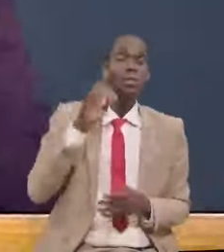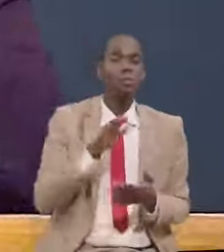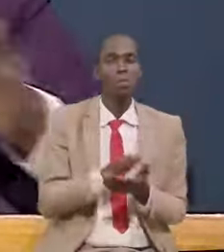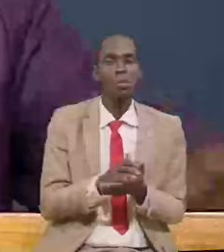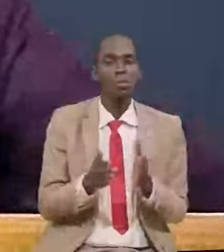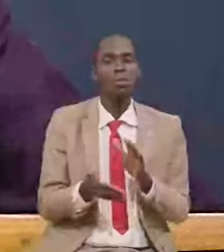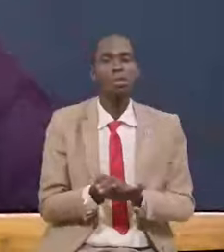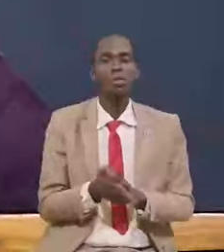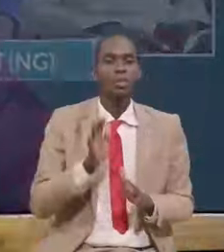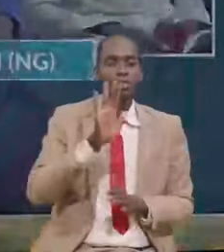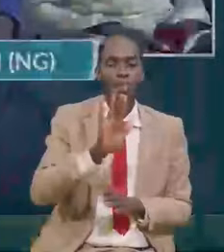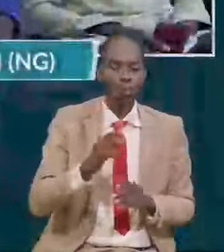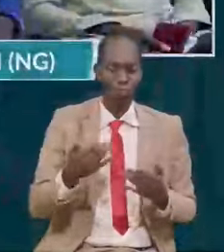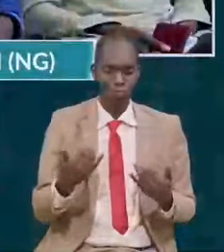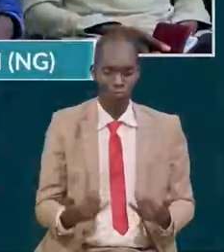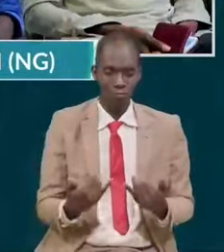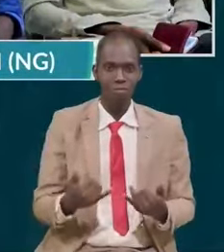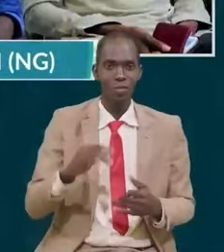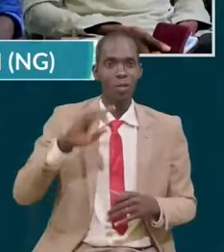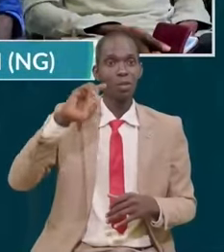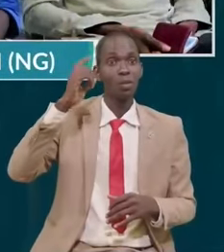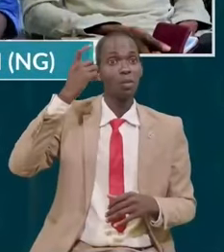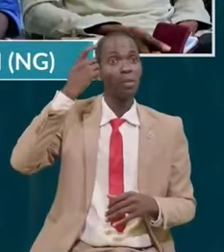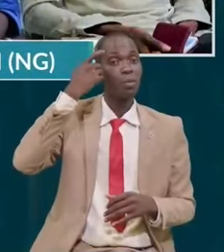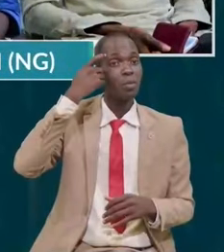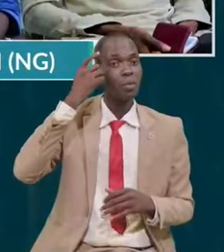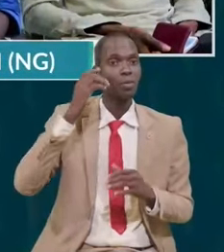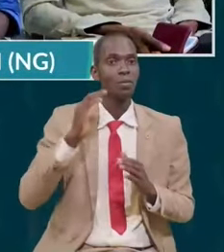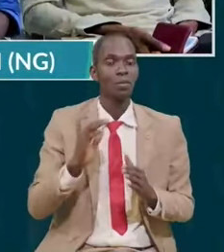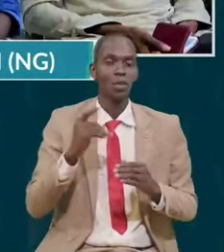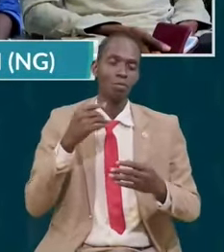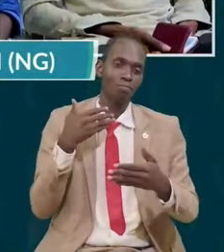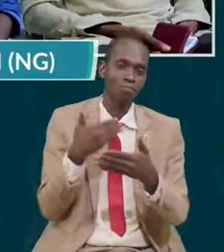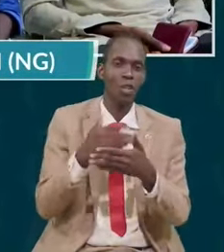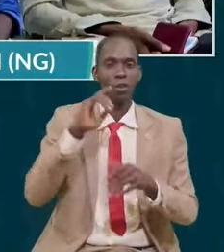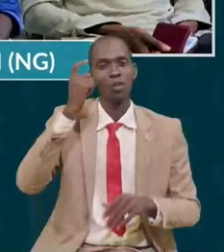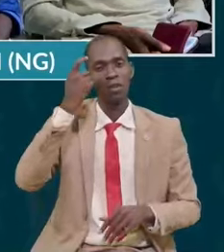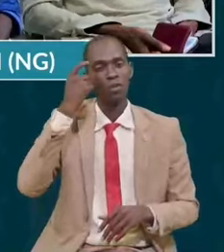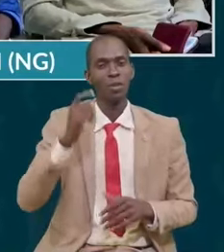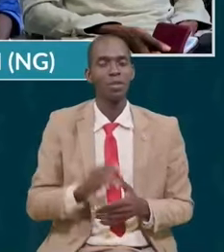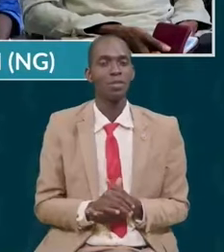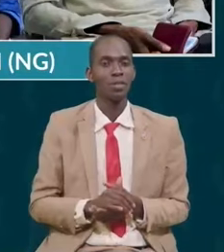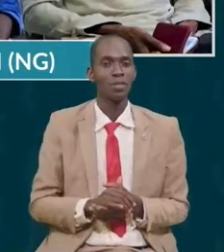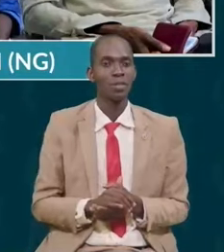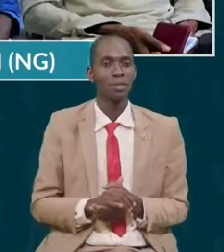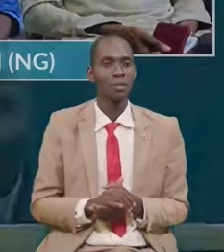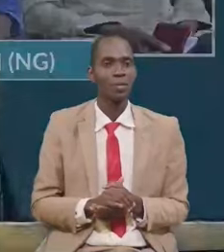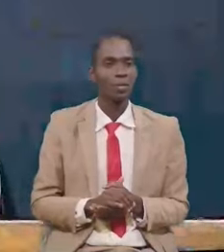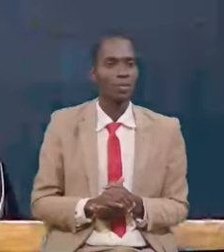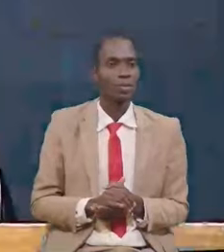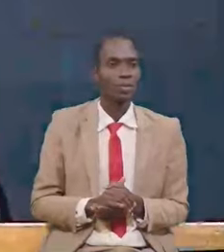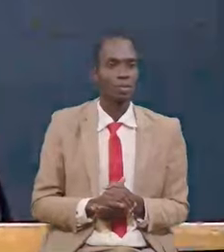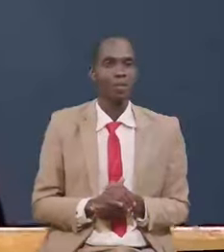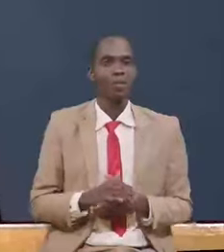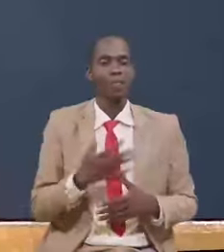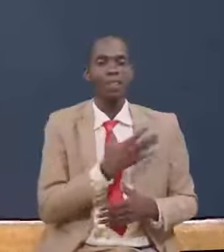et donc toutes les provisions que tu espères que les gouverneurs du gouvernement produisent pour provoir pour toi, il devient ton gouverneur, le gouverneur